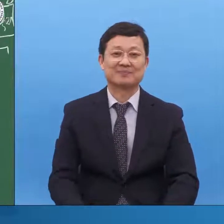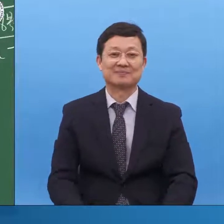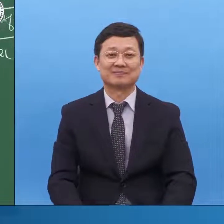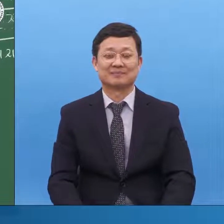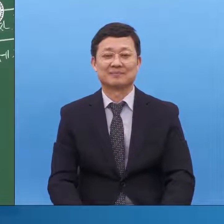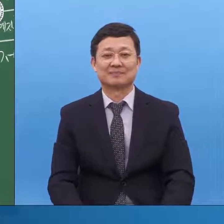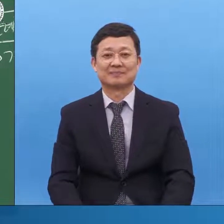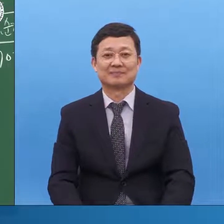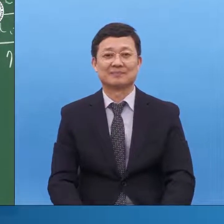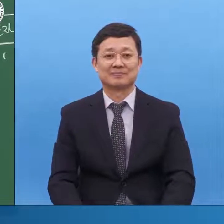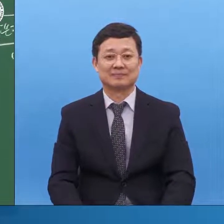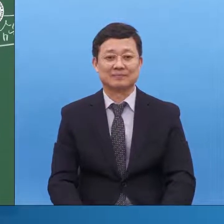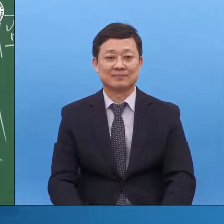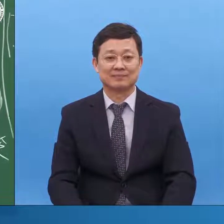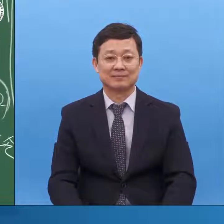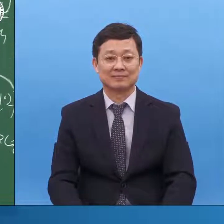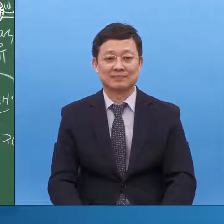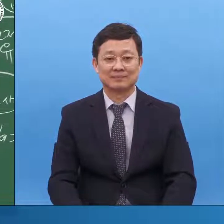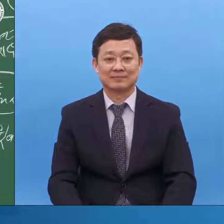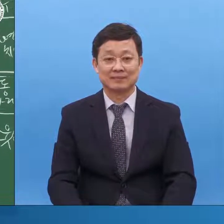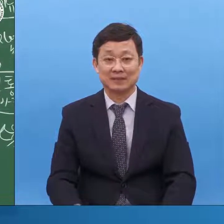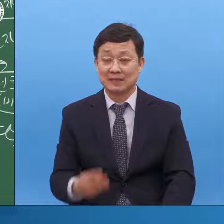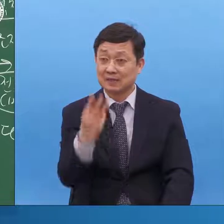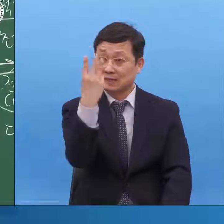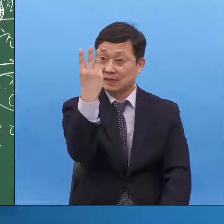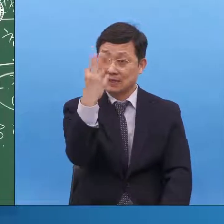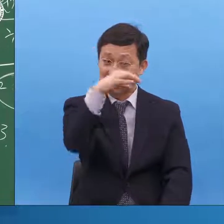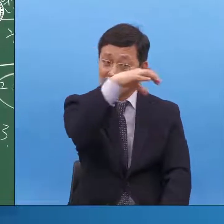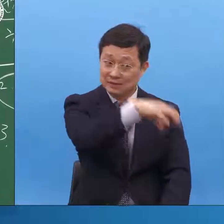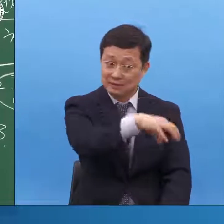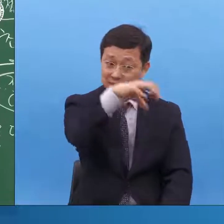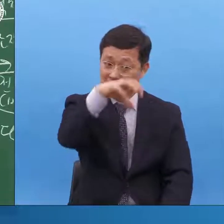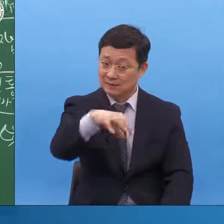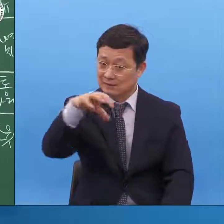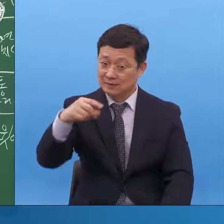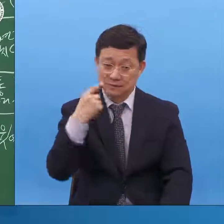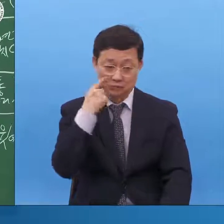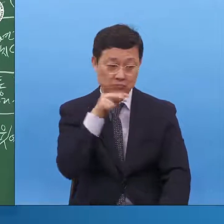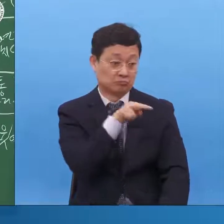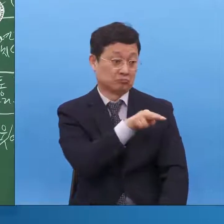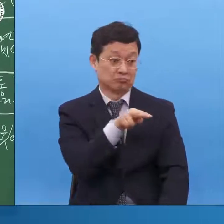7 disciples. 세 가지 현장을 보면 됩니다. Just see 3 fields.